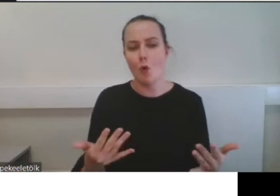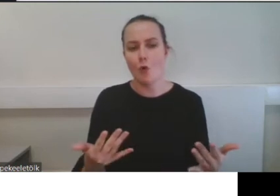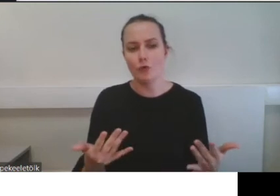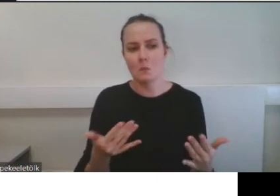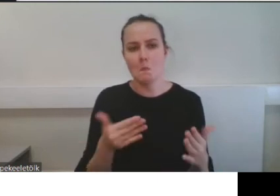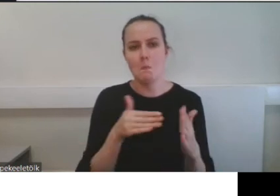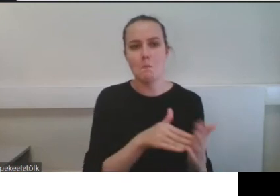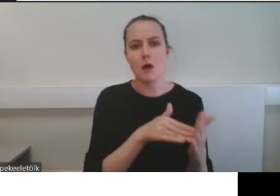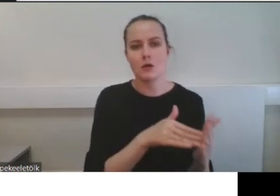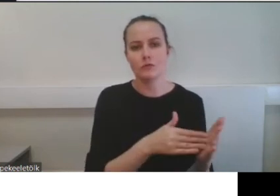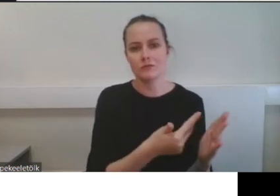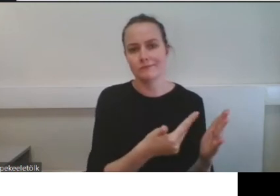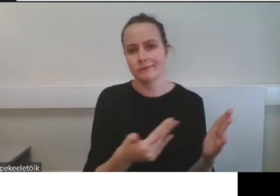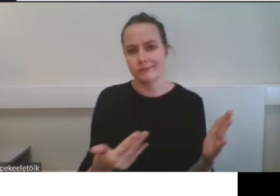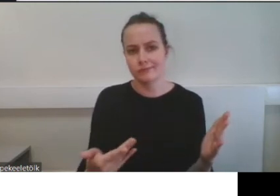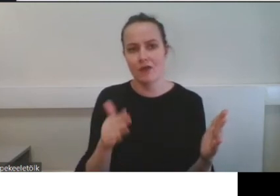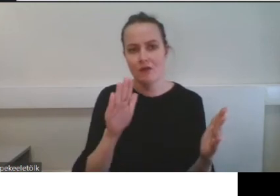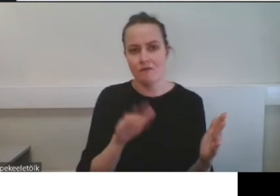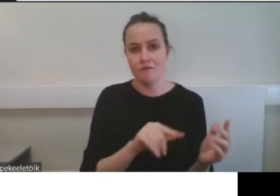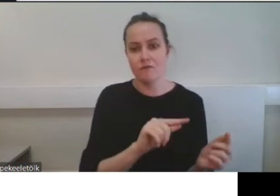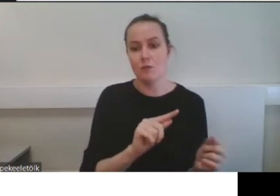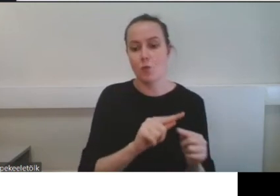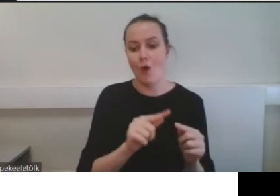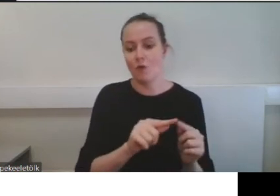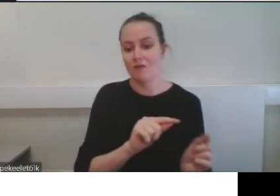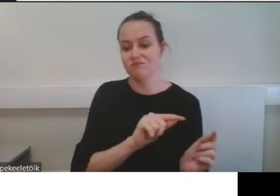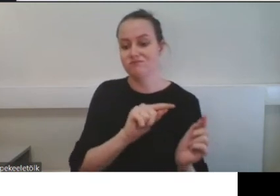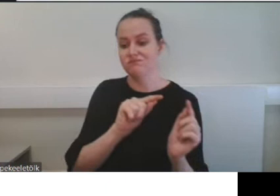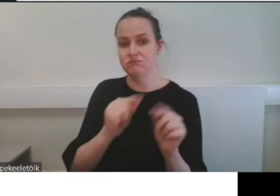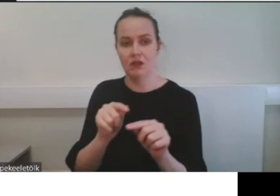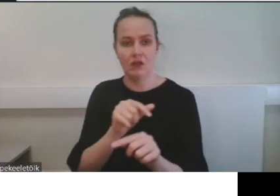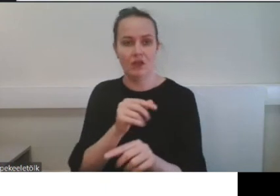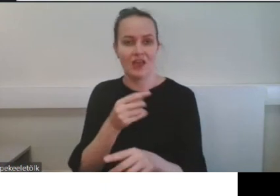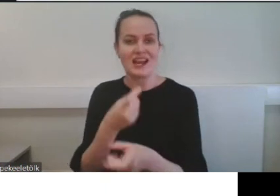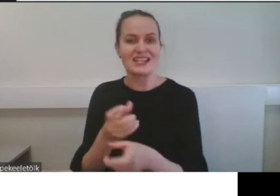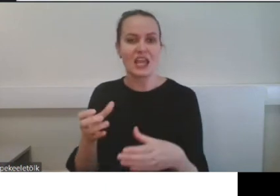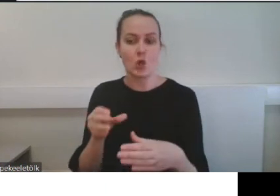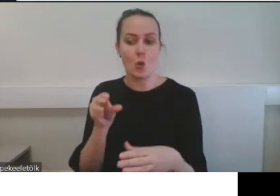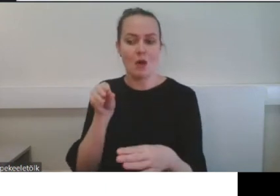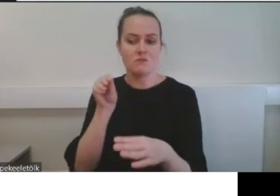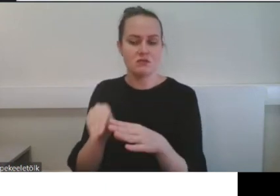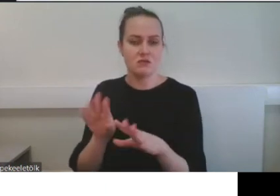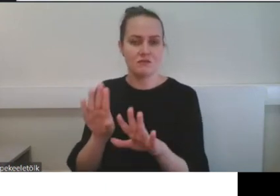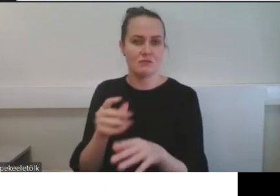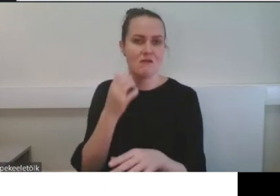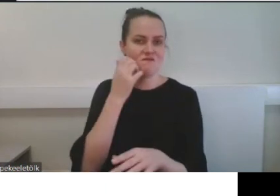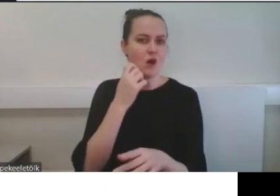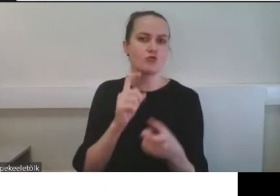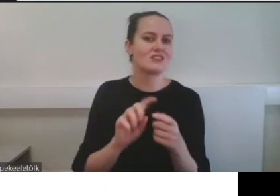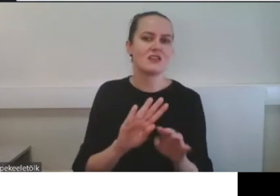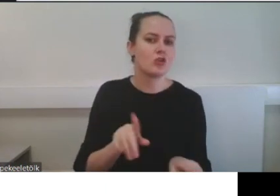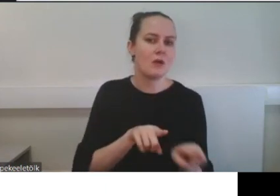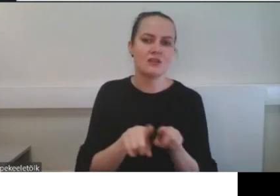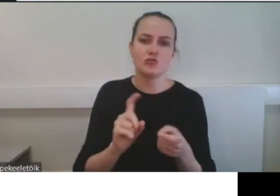16-aastastest ja vanematest Eesti elanikest ja seal hulgas siis 12% neist, kellel on tõsine